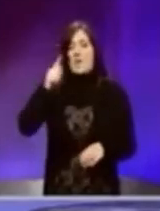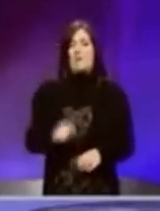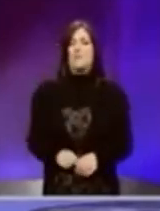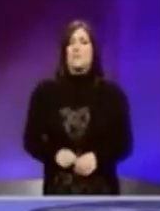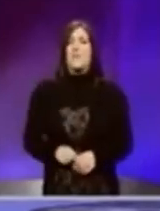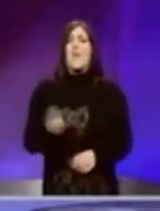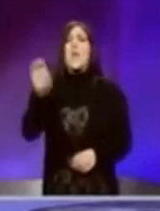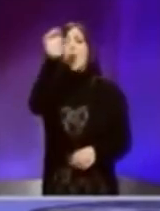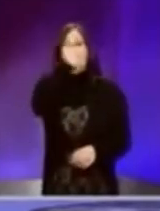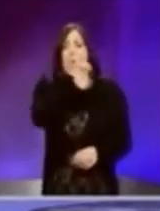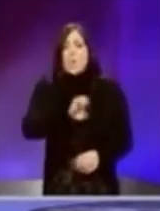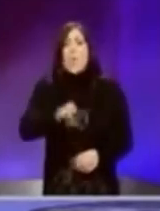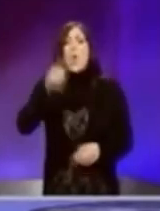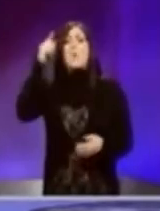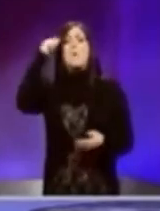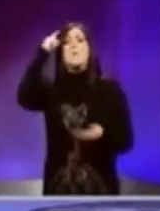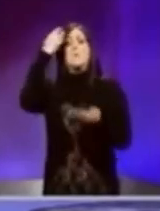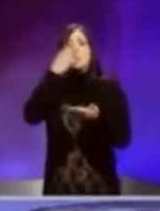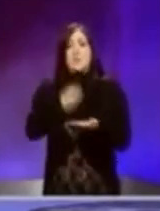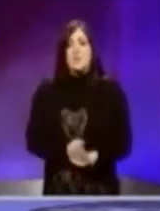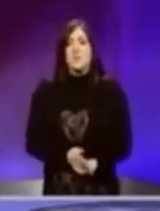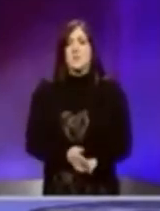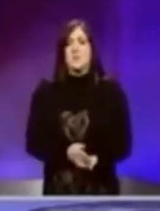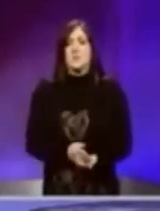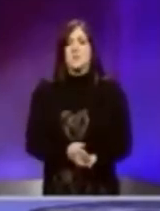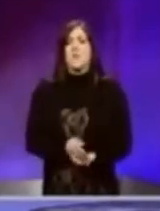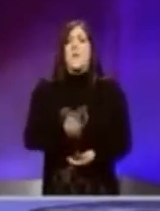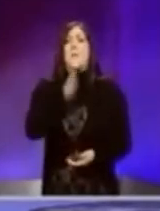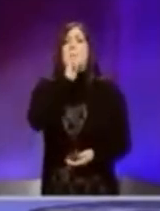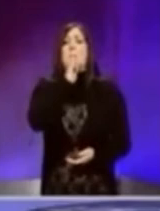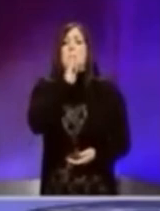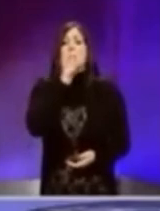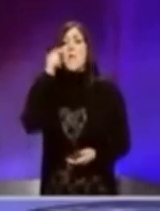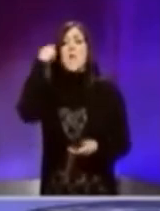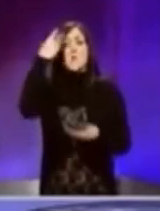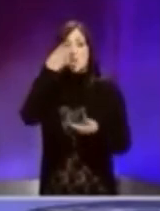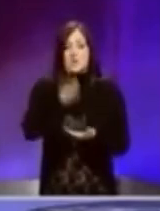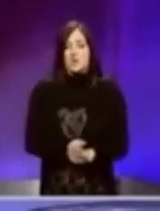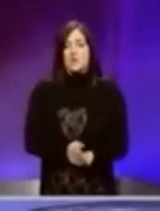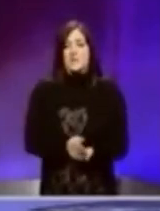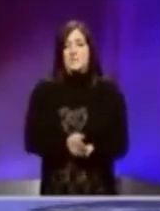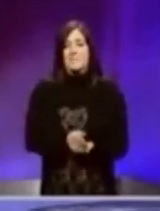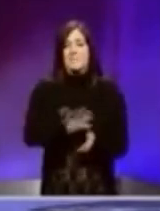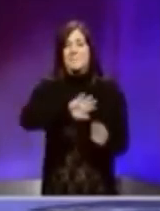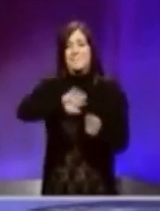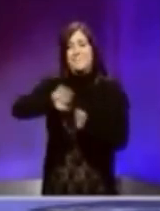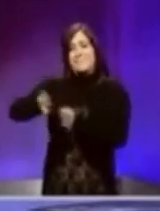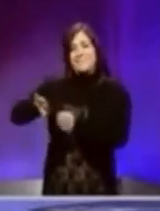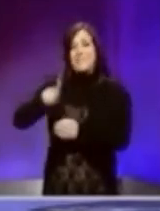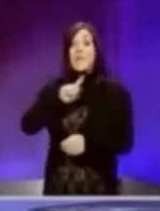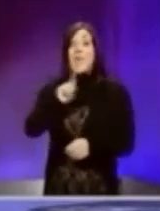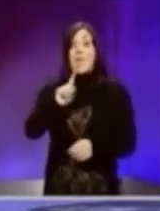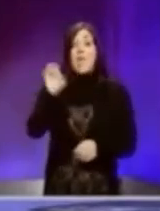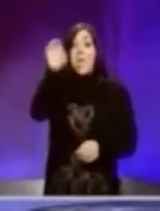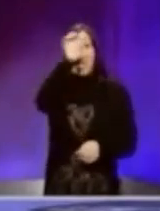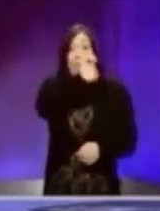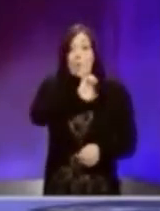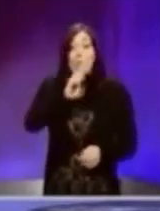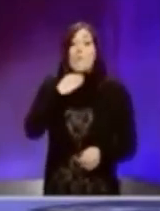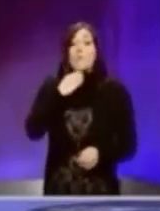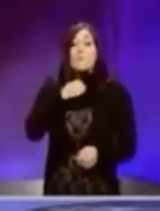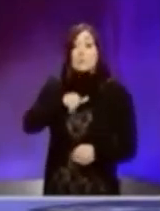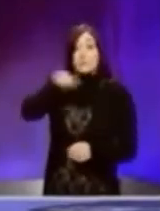iddeċida. L-Ewropa mhijiex Brussel. L-Ewropa hija aħna li llum il-ġurnata kemmilna li issa